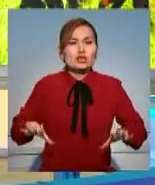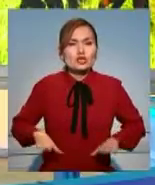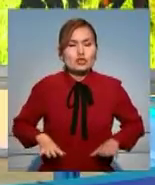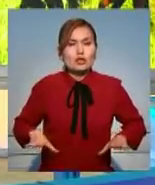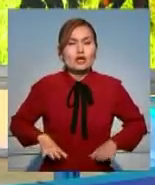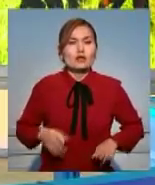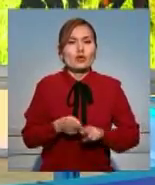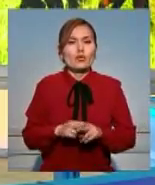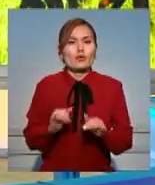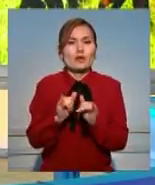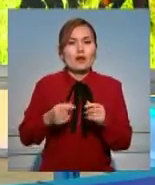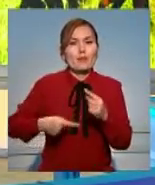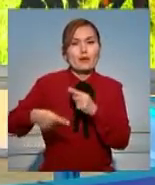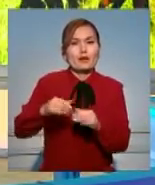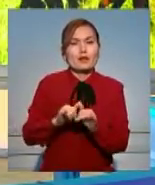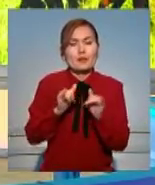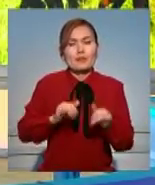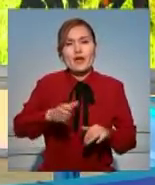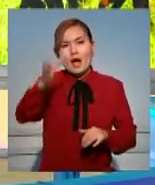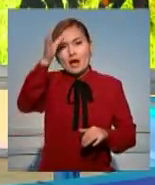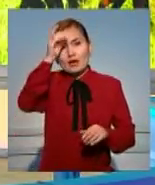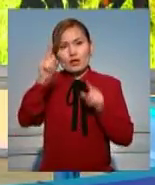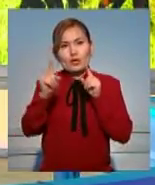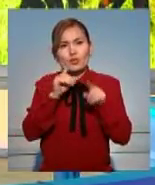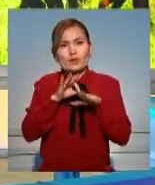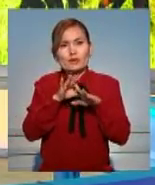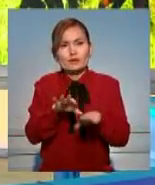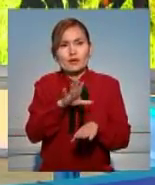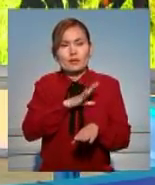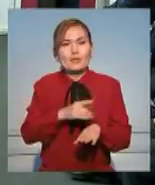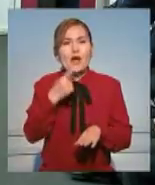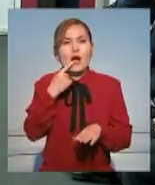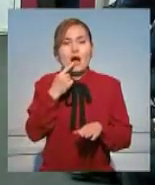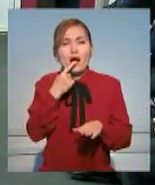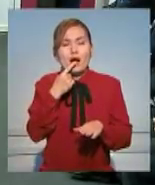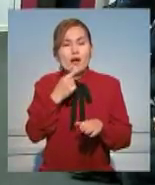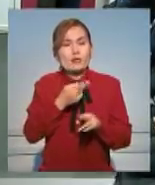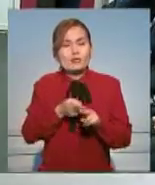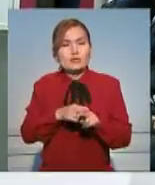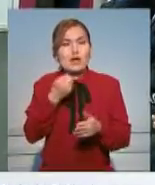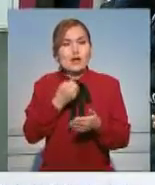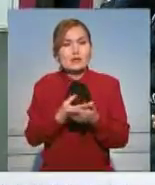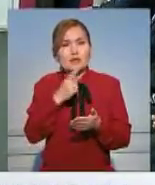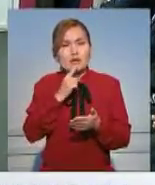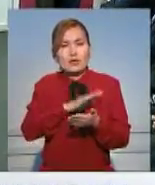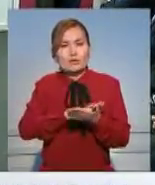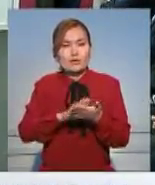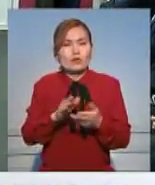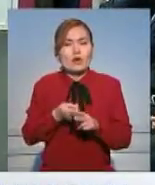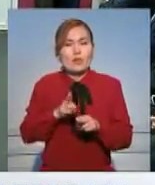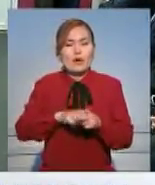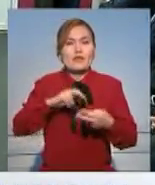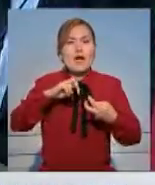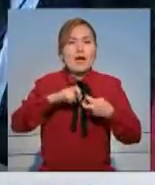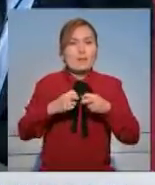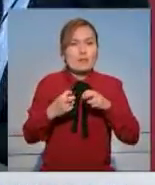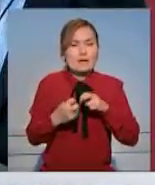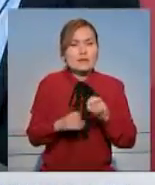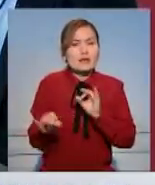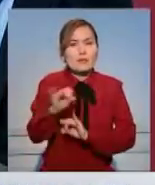өнімділігін арттыруға арналған халықаралық ғылыми тәжірибелік конференцияда айтылды. Асыл тұқымды жылқы шаруашылығын дамыту мәселесін талқылаған